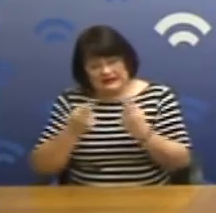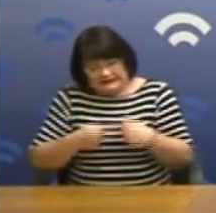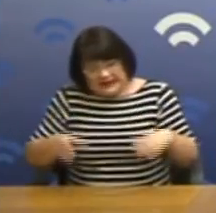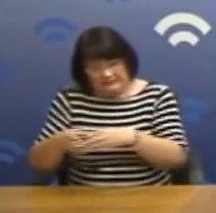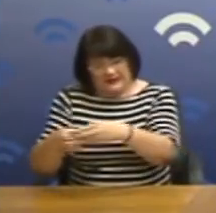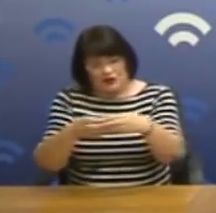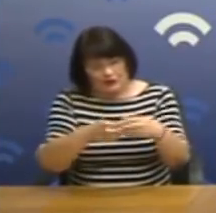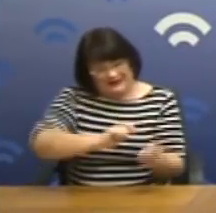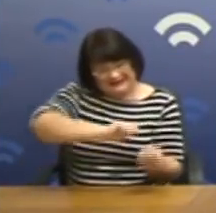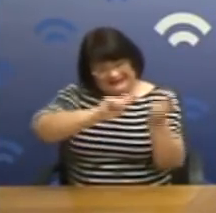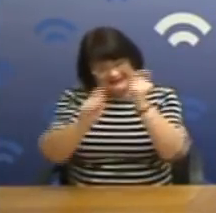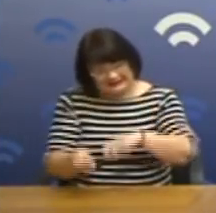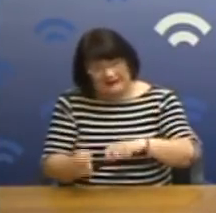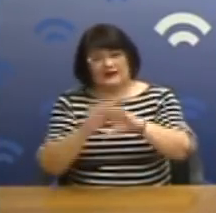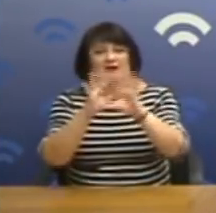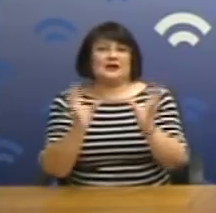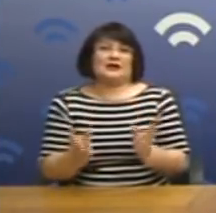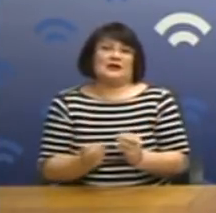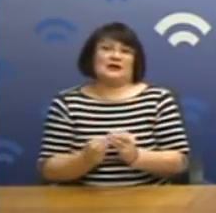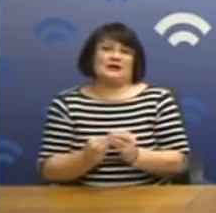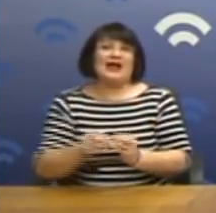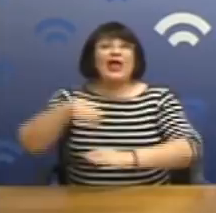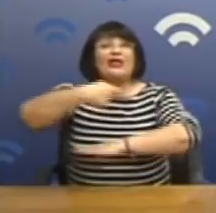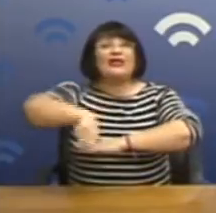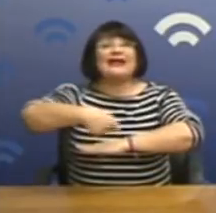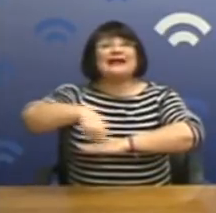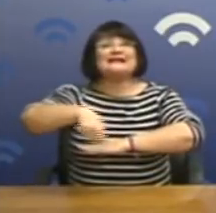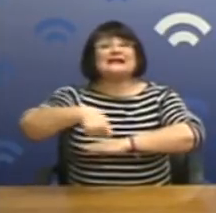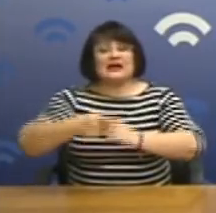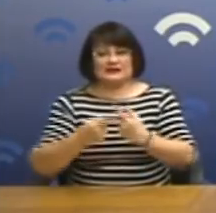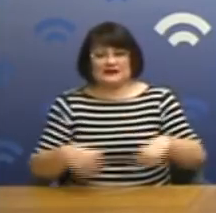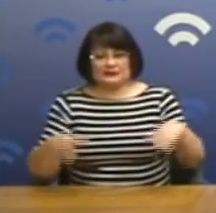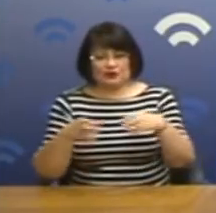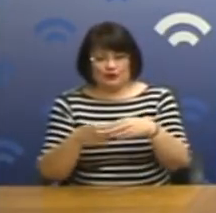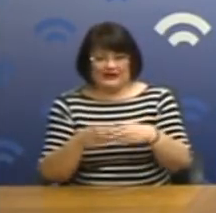τις κάνετε ολοκληρωτικά δικαστικές,